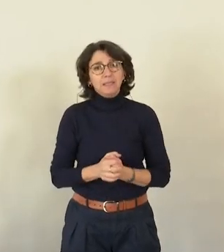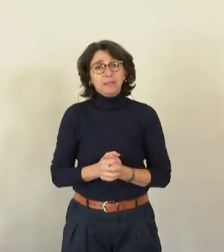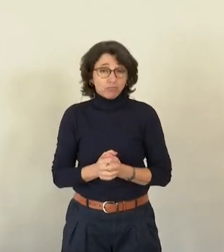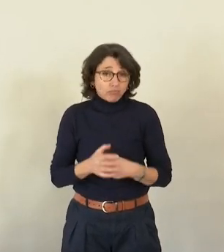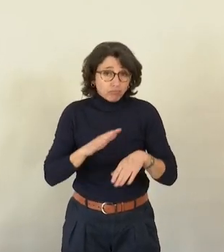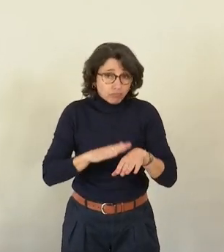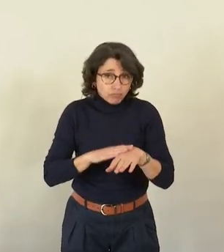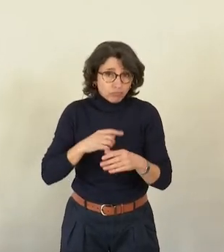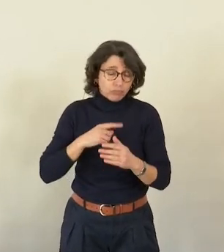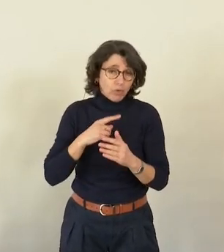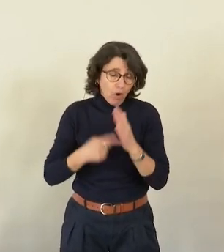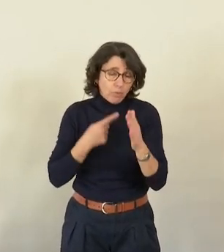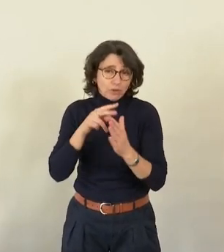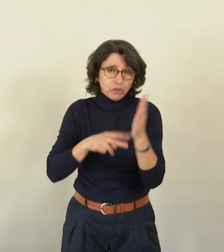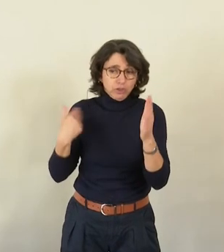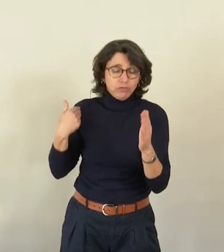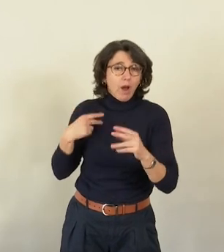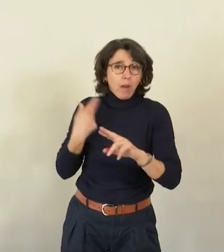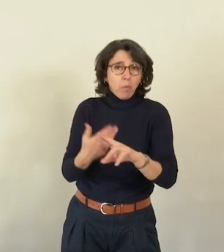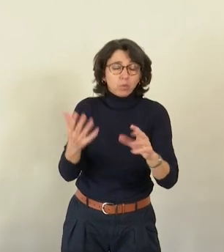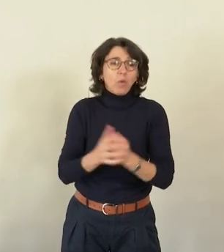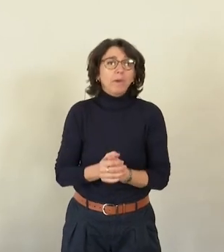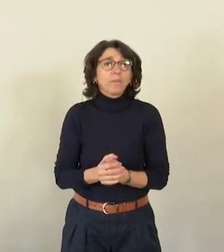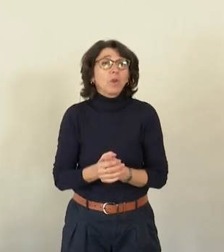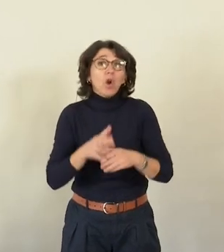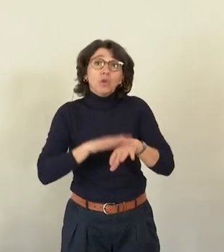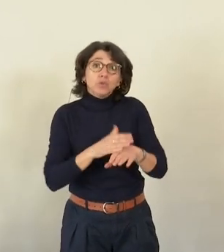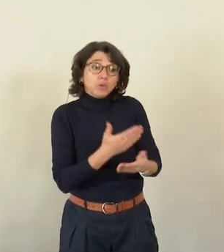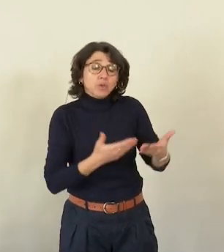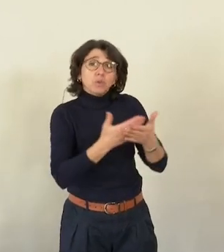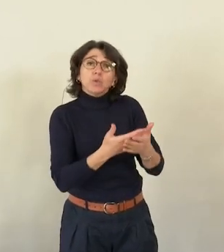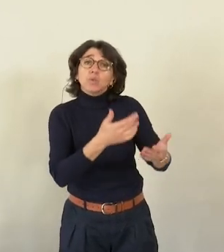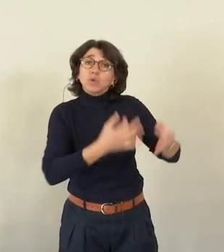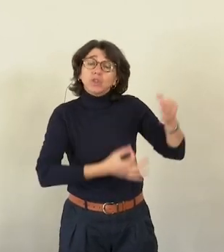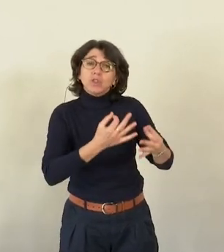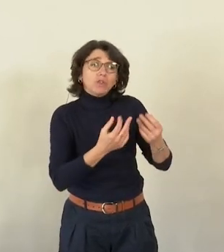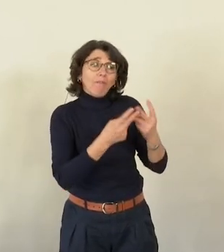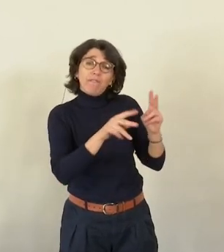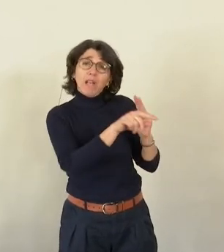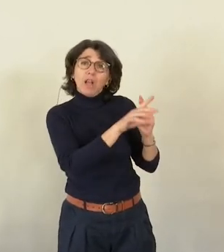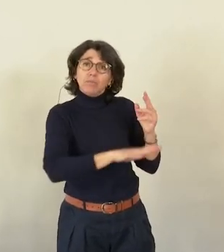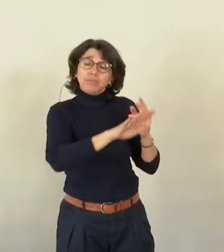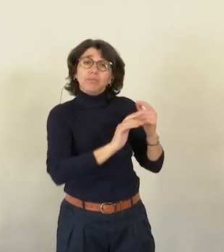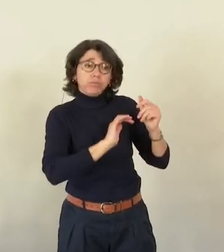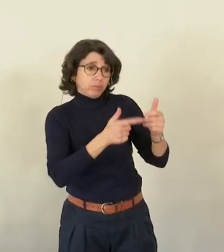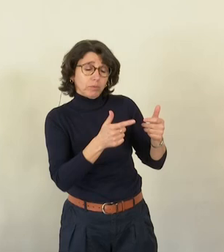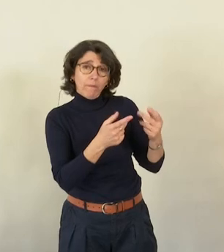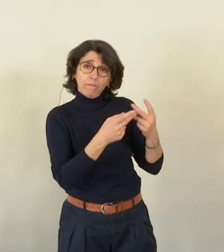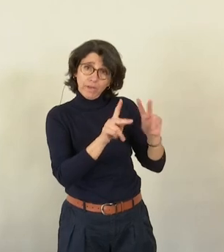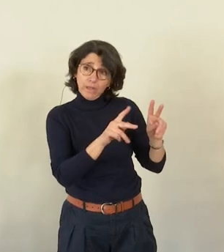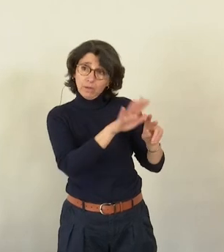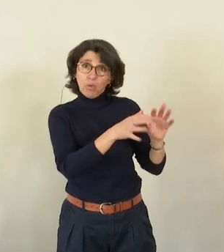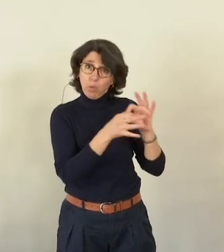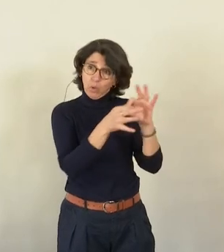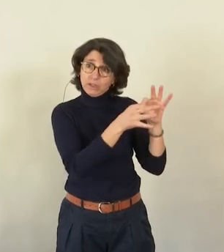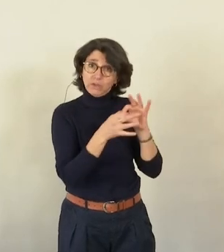et sur les affaires judiciaires de la ville ça fait partie d'une de la vie d'une collectivité de faire valoir ses droits